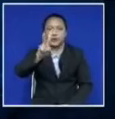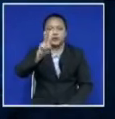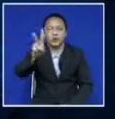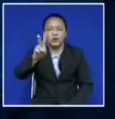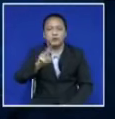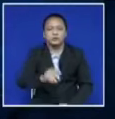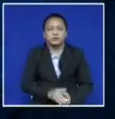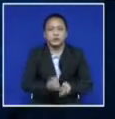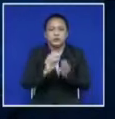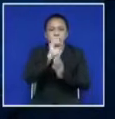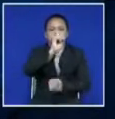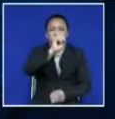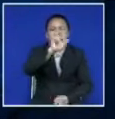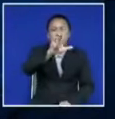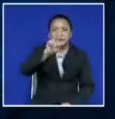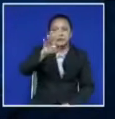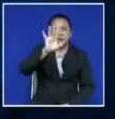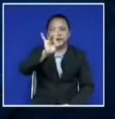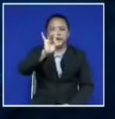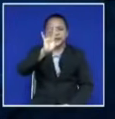0655493322หรือ